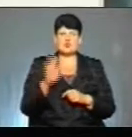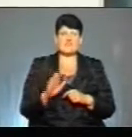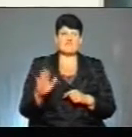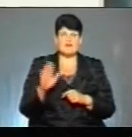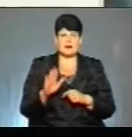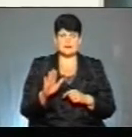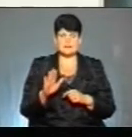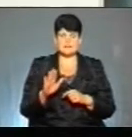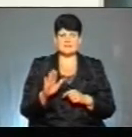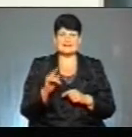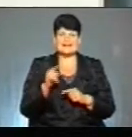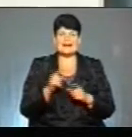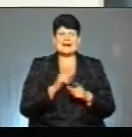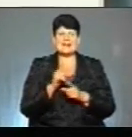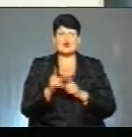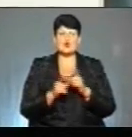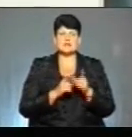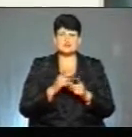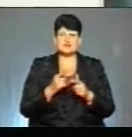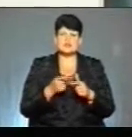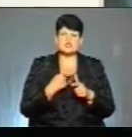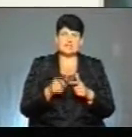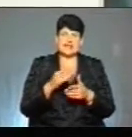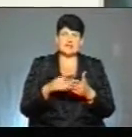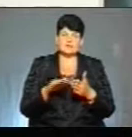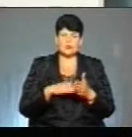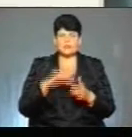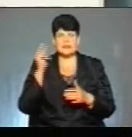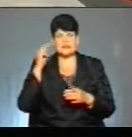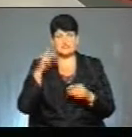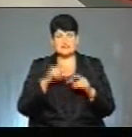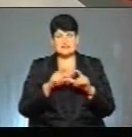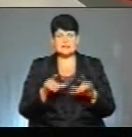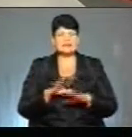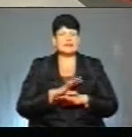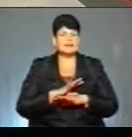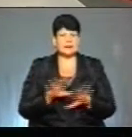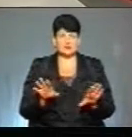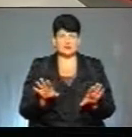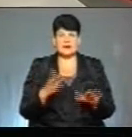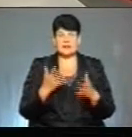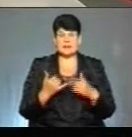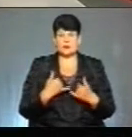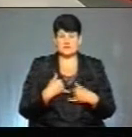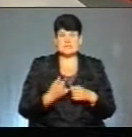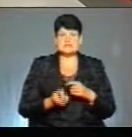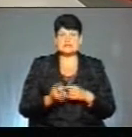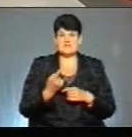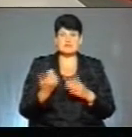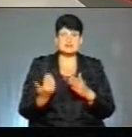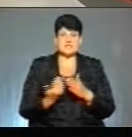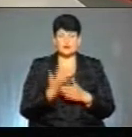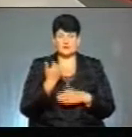вересня як таких реорганізованих чи ліквідованих навчальних закладів не буде, але в нас з'являться